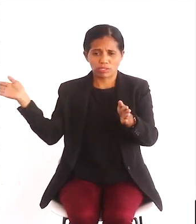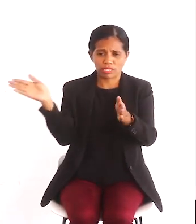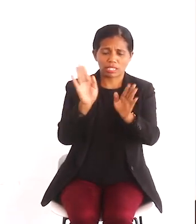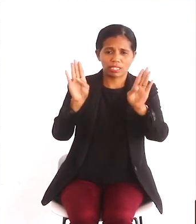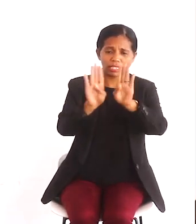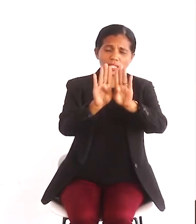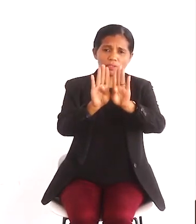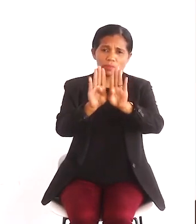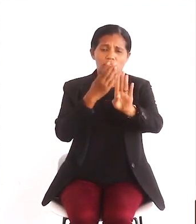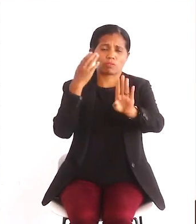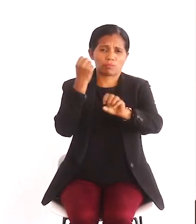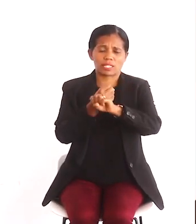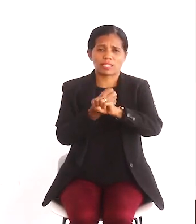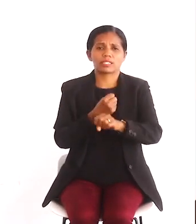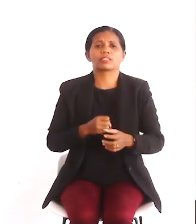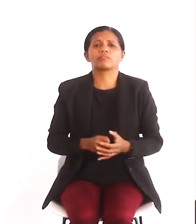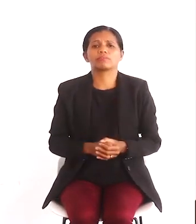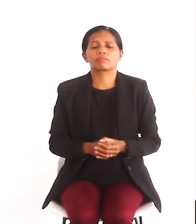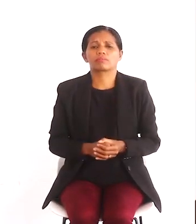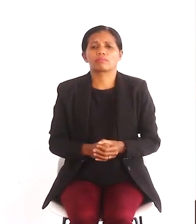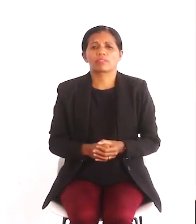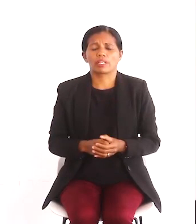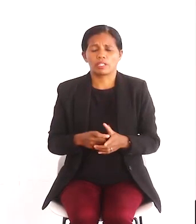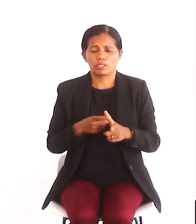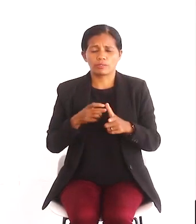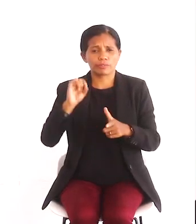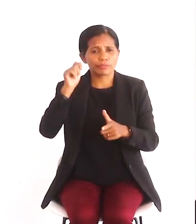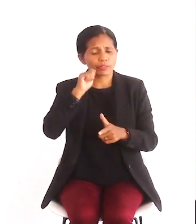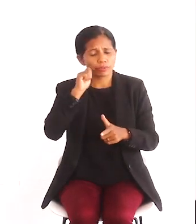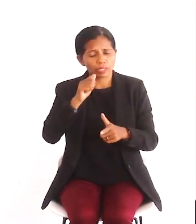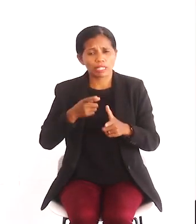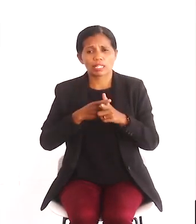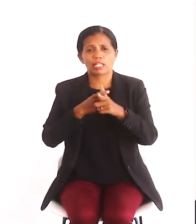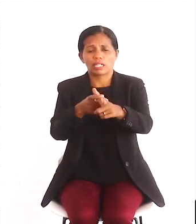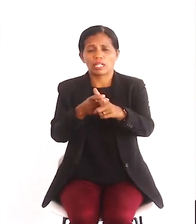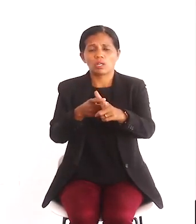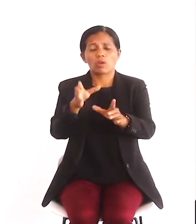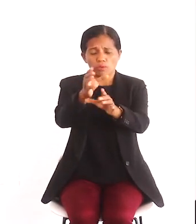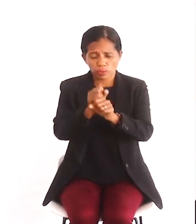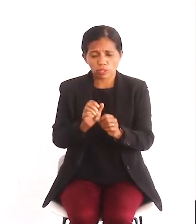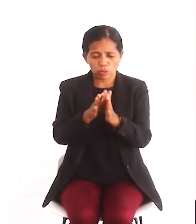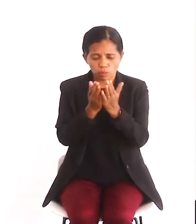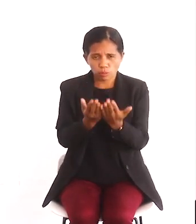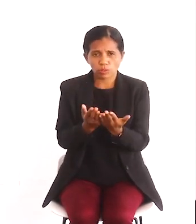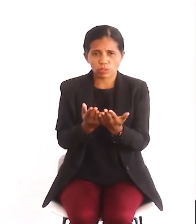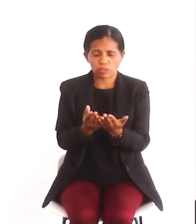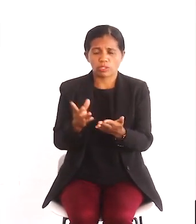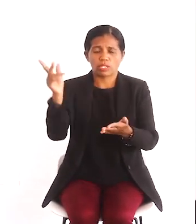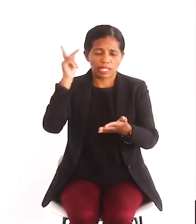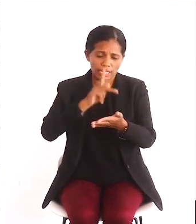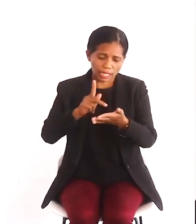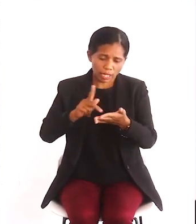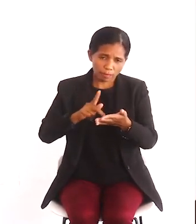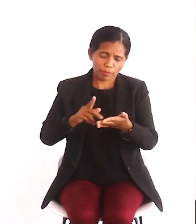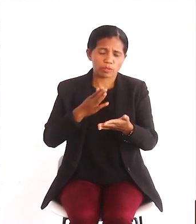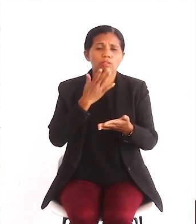makas. Zulia halai tuir nia alin mane. Nia tama ba kuartu ho foti libru ida, lapis kor no lapisera